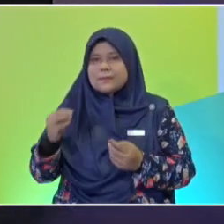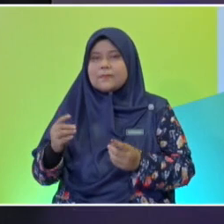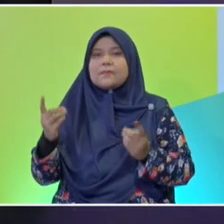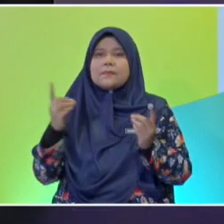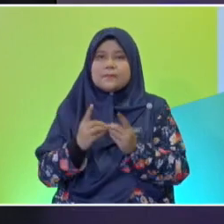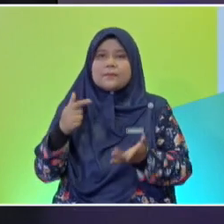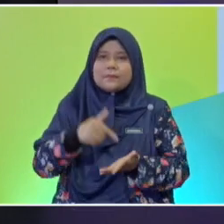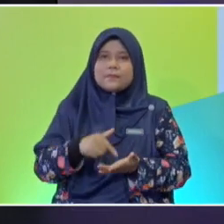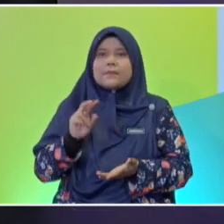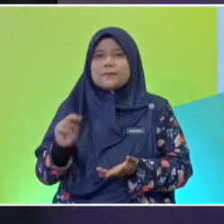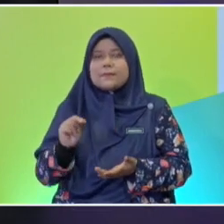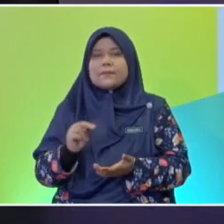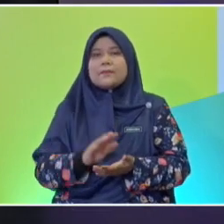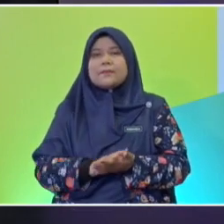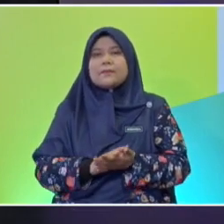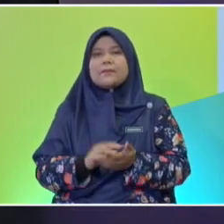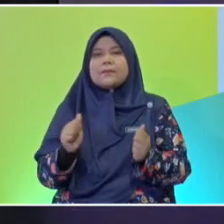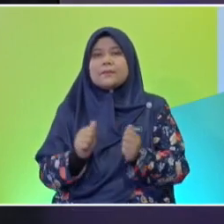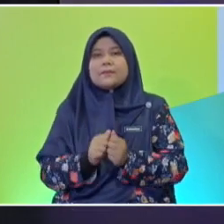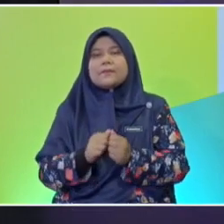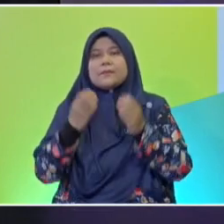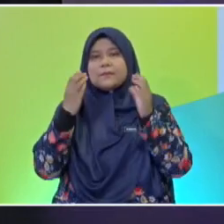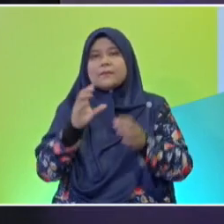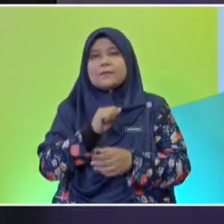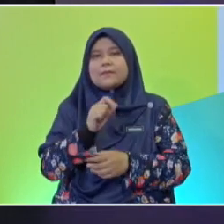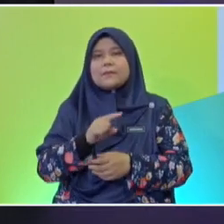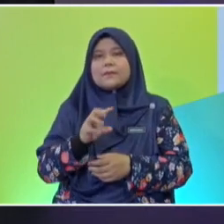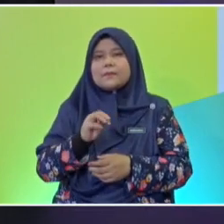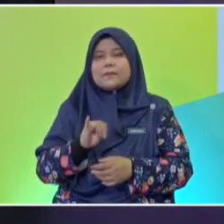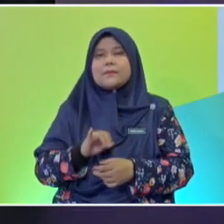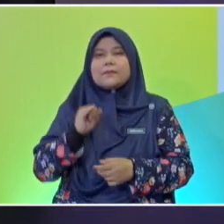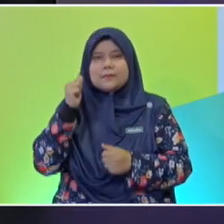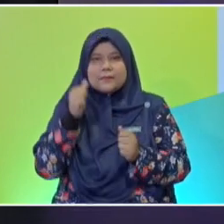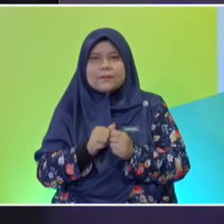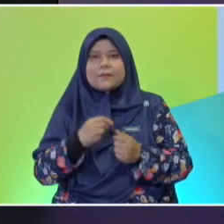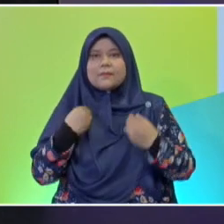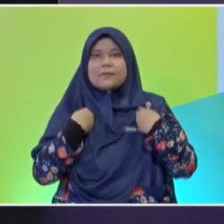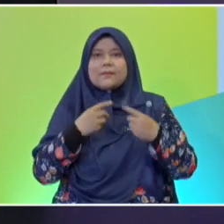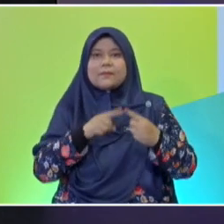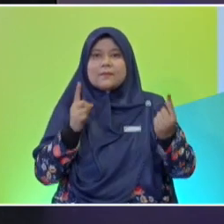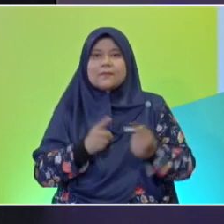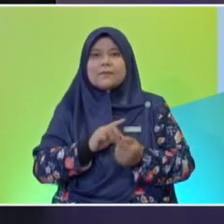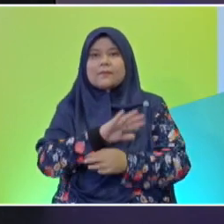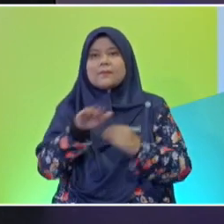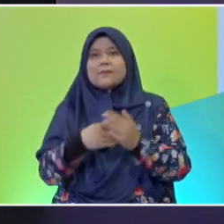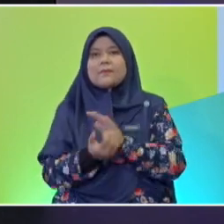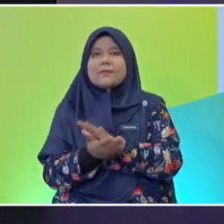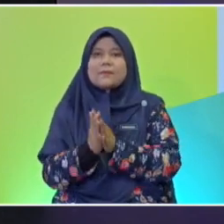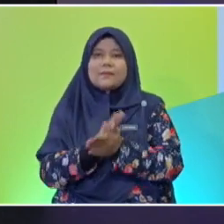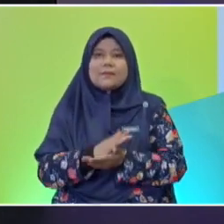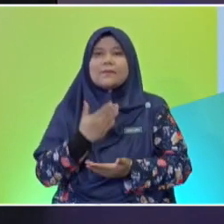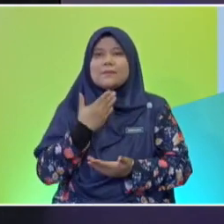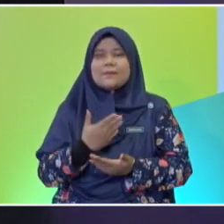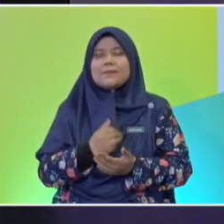lagi ke slot mendengar rendah bersama cek Gus Azmi Tapi sebelum itu ingat semua ada di hati semua jadi